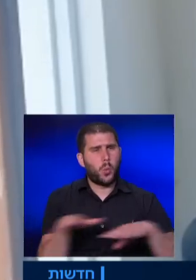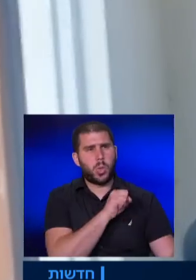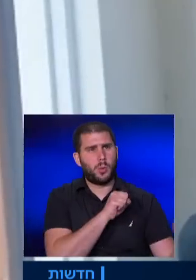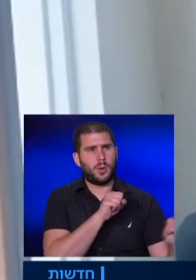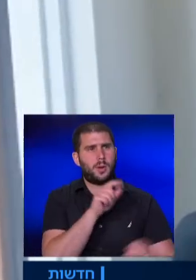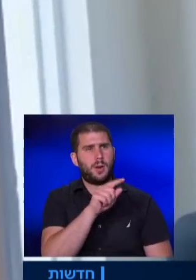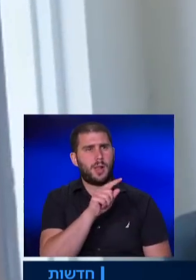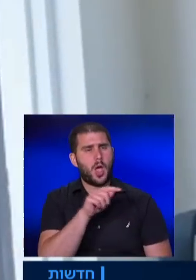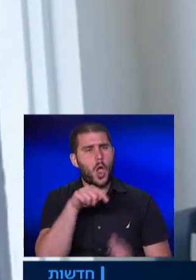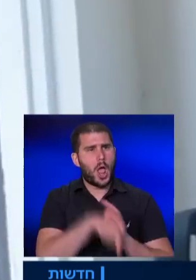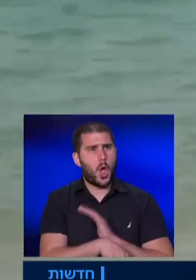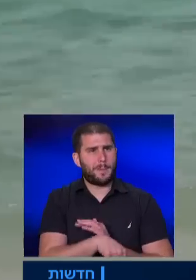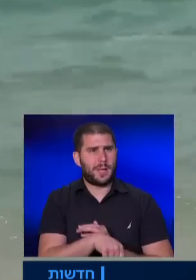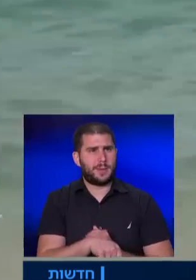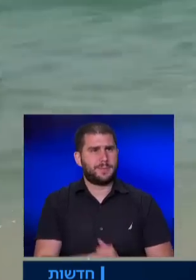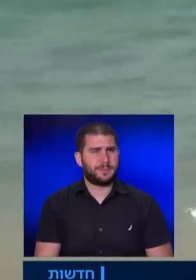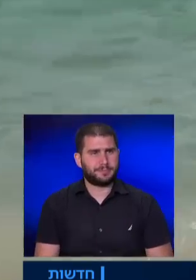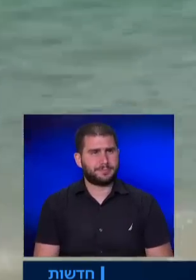מסחפות לעומק האגם.